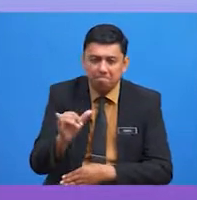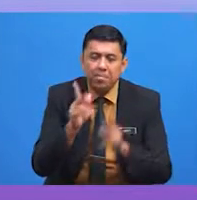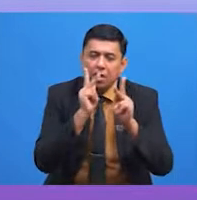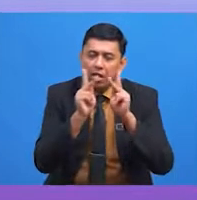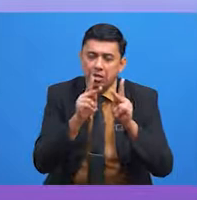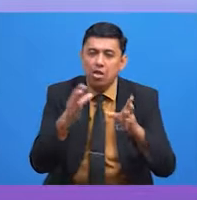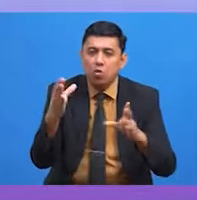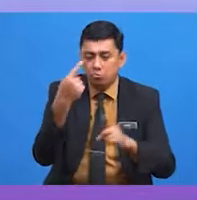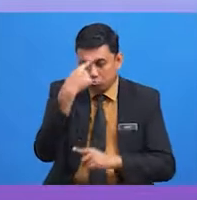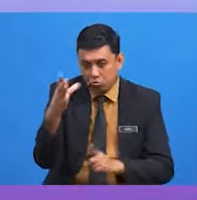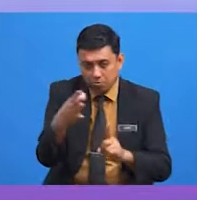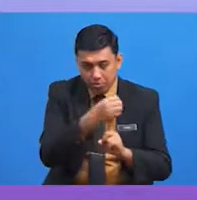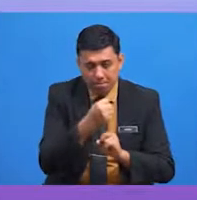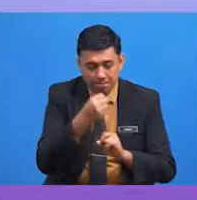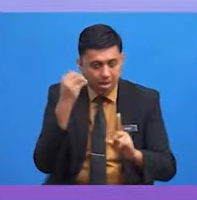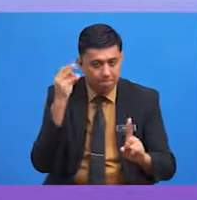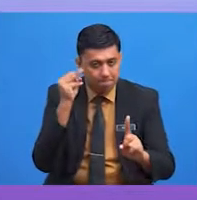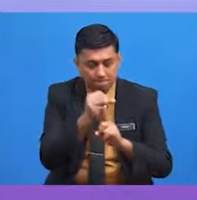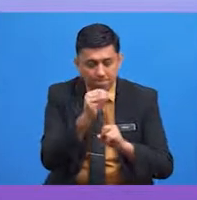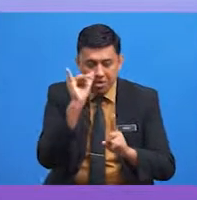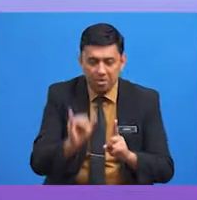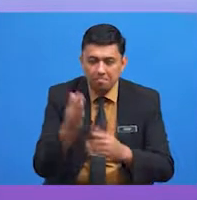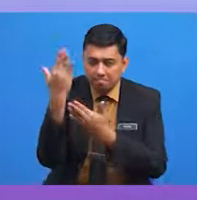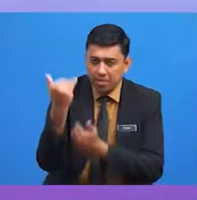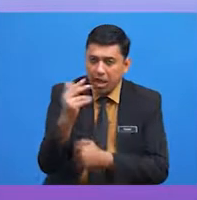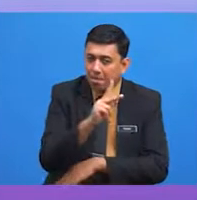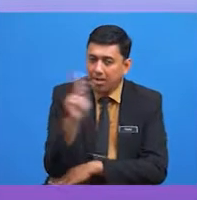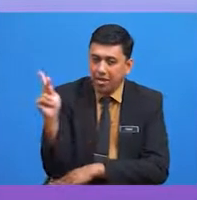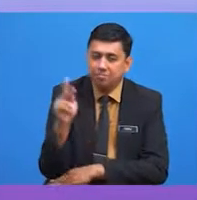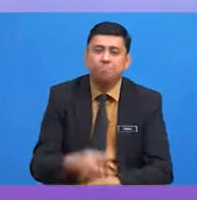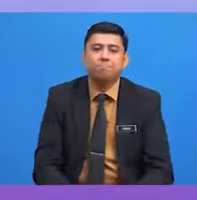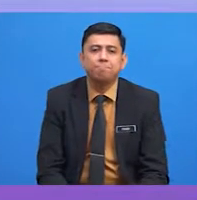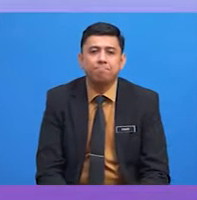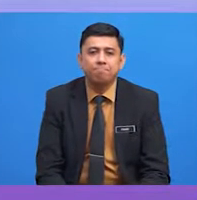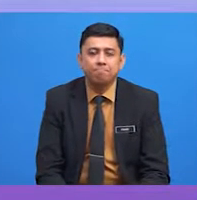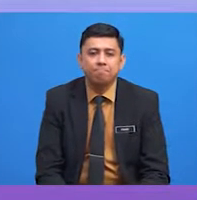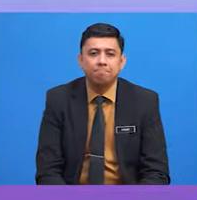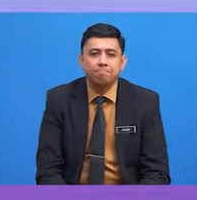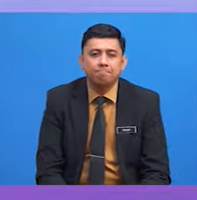untuk mencapai matlamat yang diharapkan.